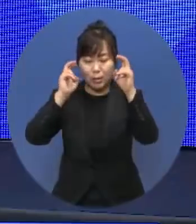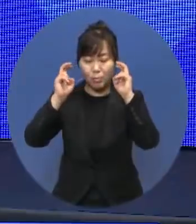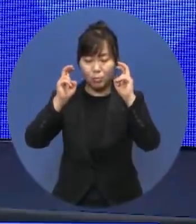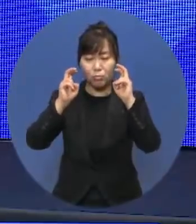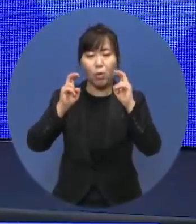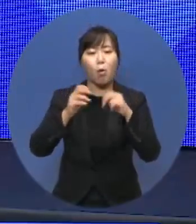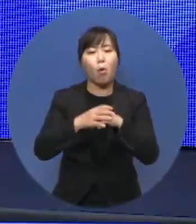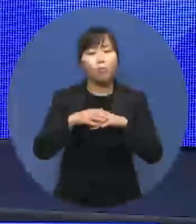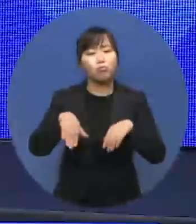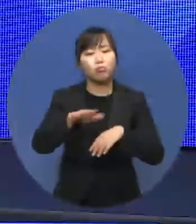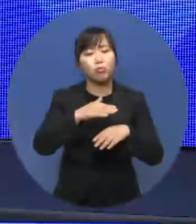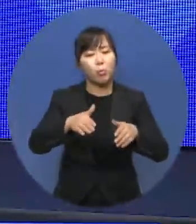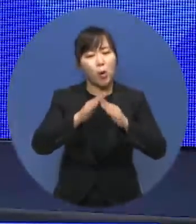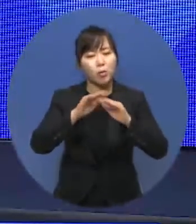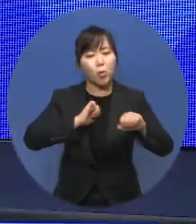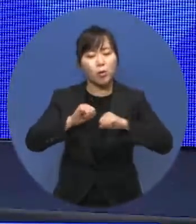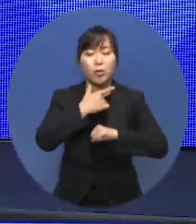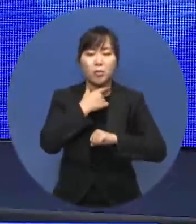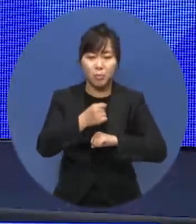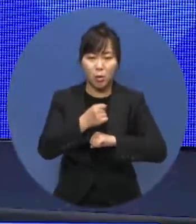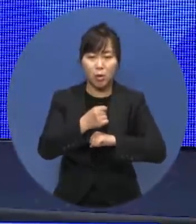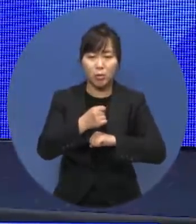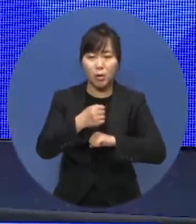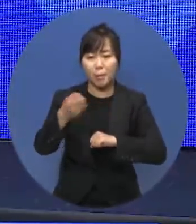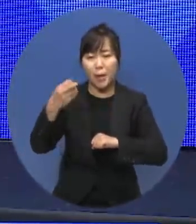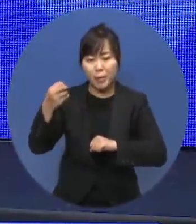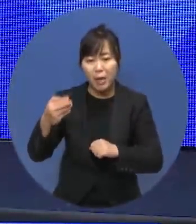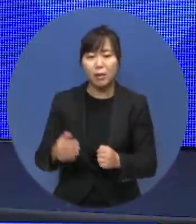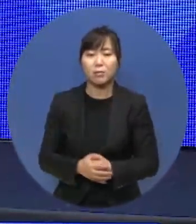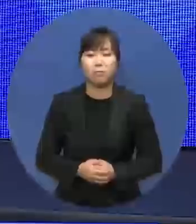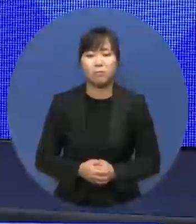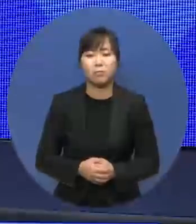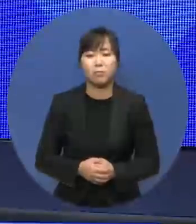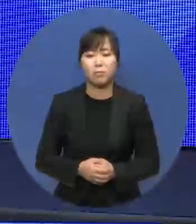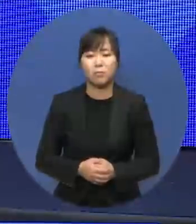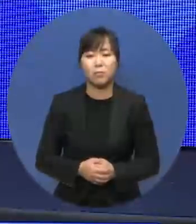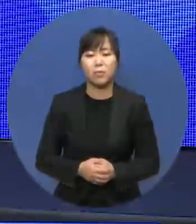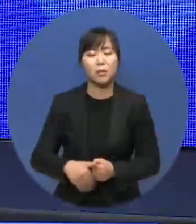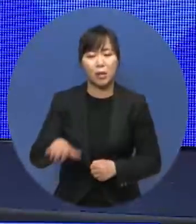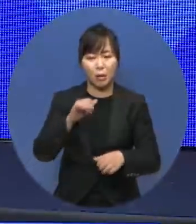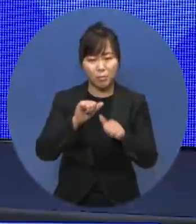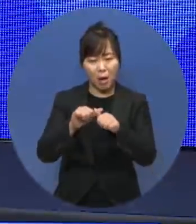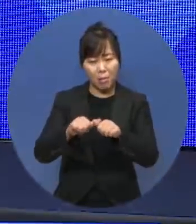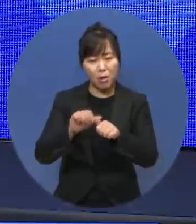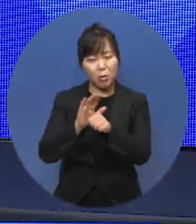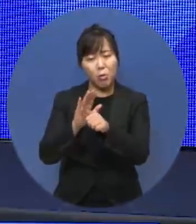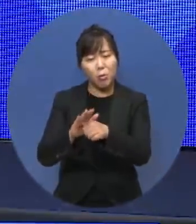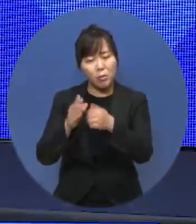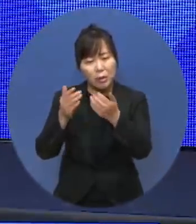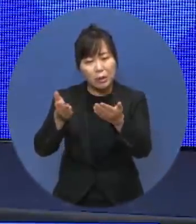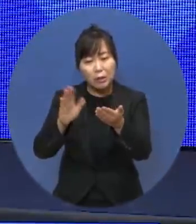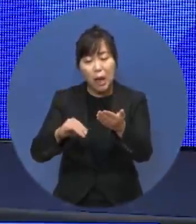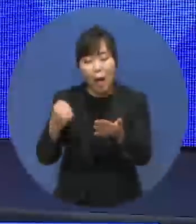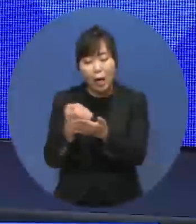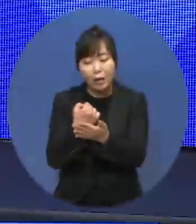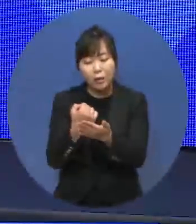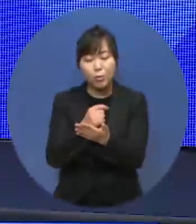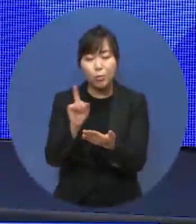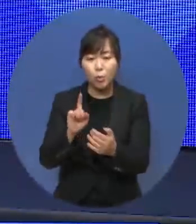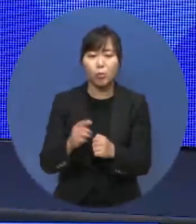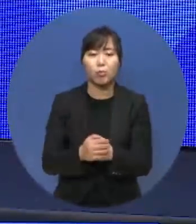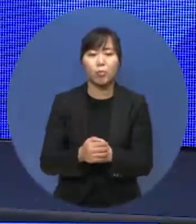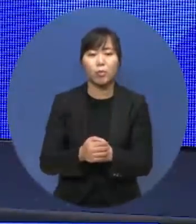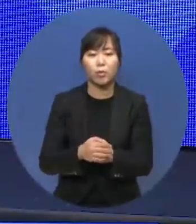우리도 오케스트라 만들어서 이런 활동 해보고 싶어라는 얘기를 많이 하시는데 저희가 다 자문도 해드리고 도움도 드리고 하는데 안타까운 건